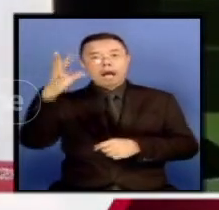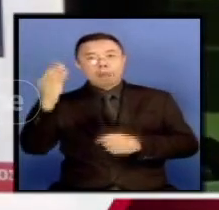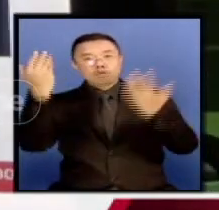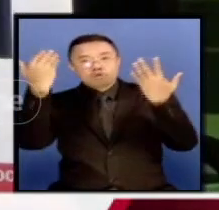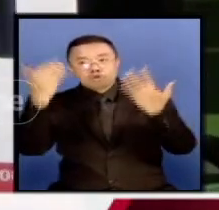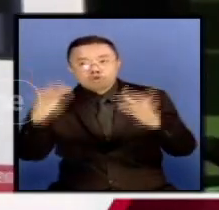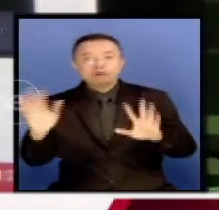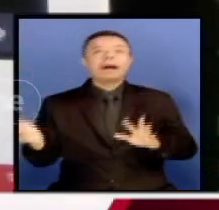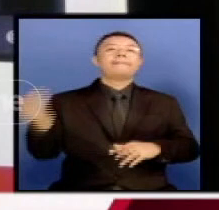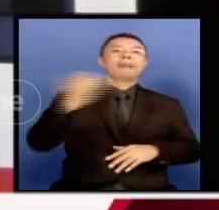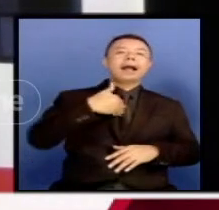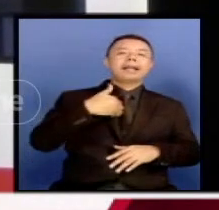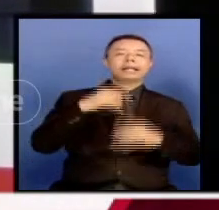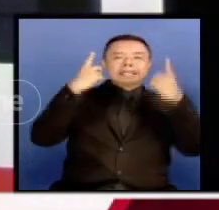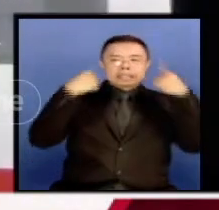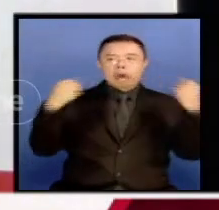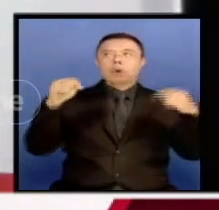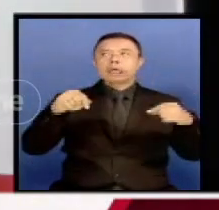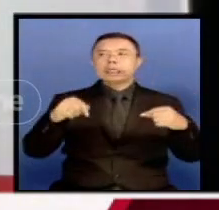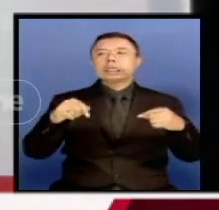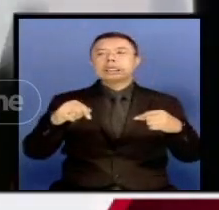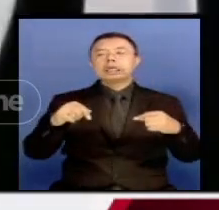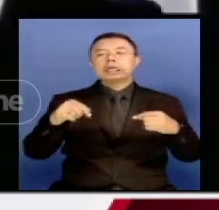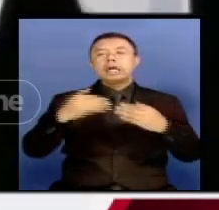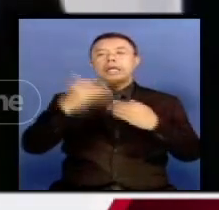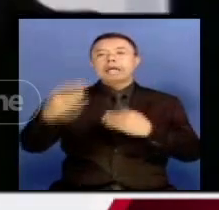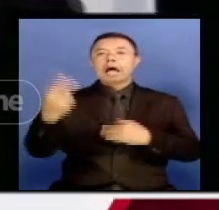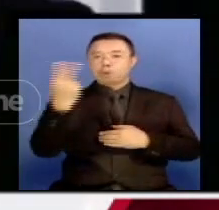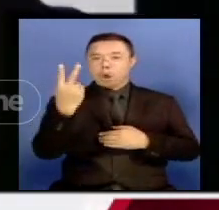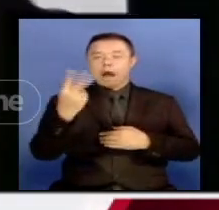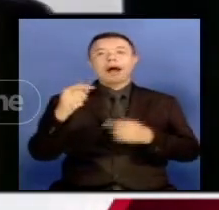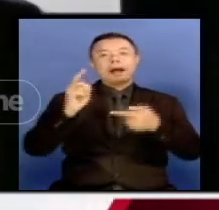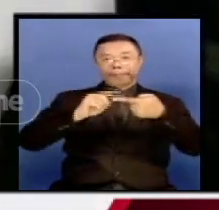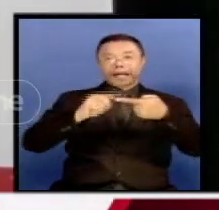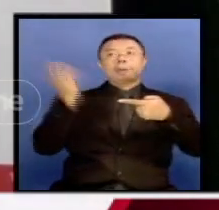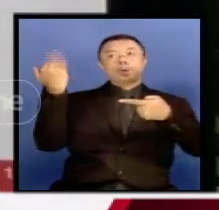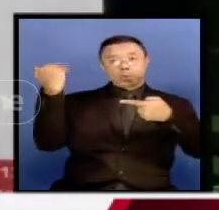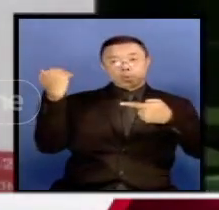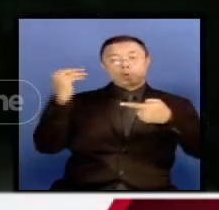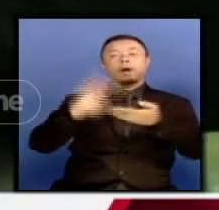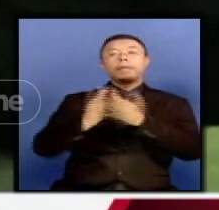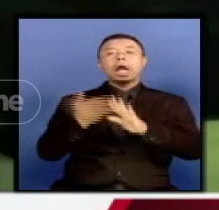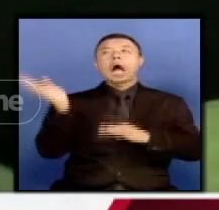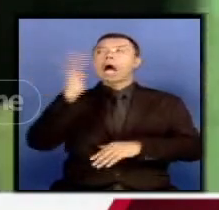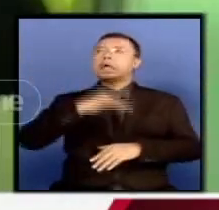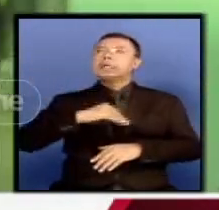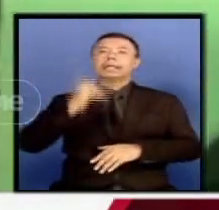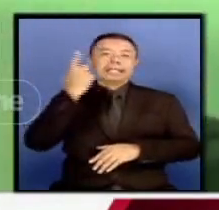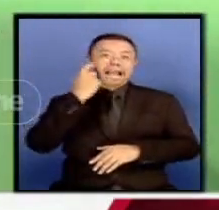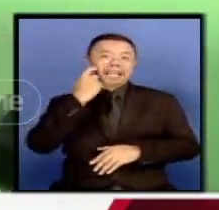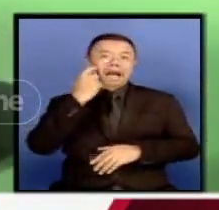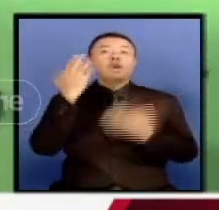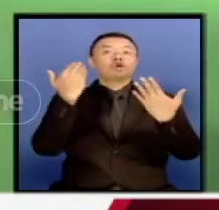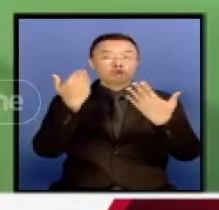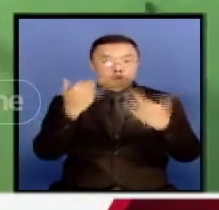diketahui bahwa puncak arus balik ini terjadi dua gelombang, di mana pada gelombang pertama terjadi pada hari Selasa